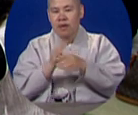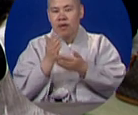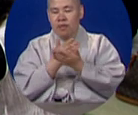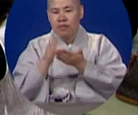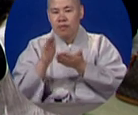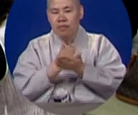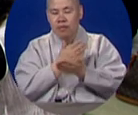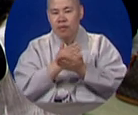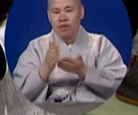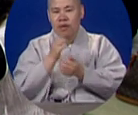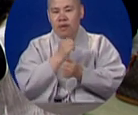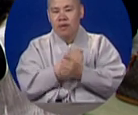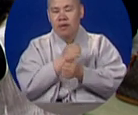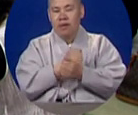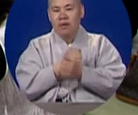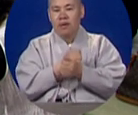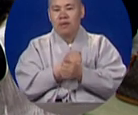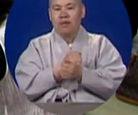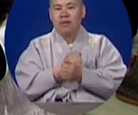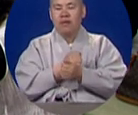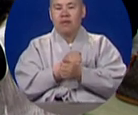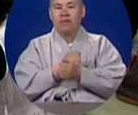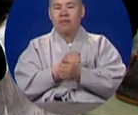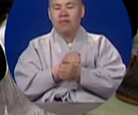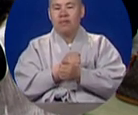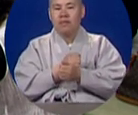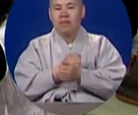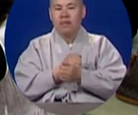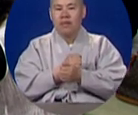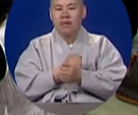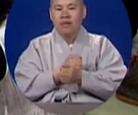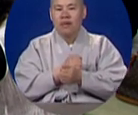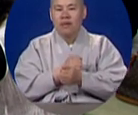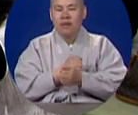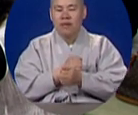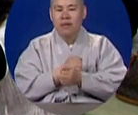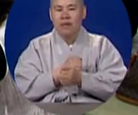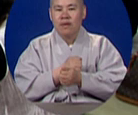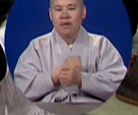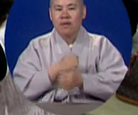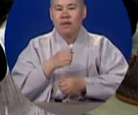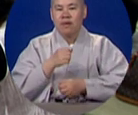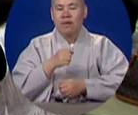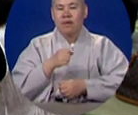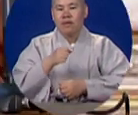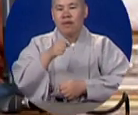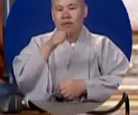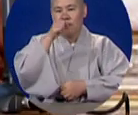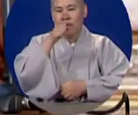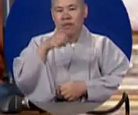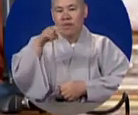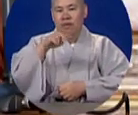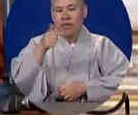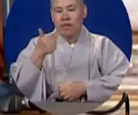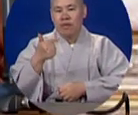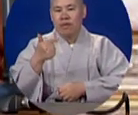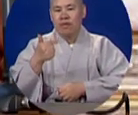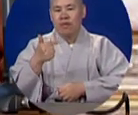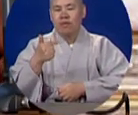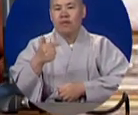불수분별기 하면 이 선분별과 수분별이 있는데요